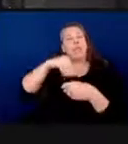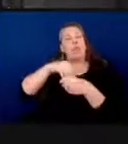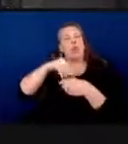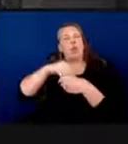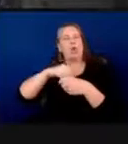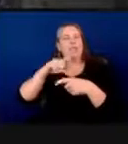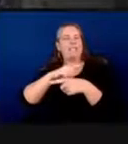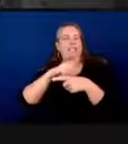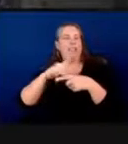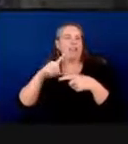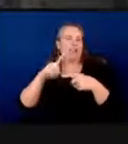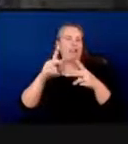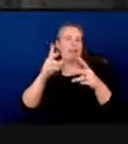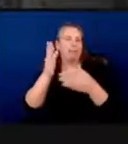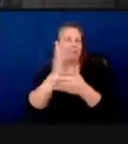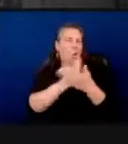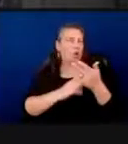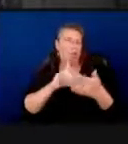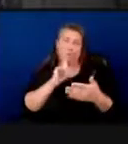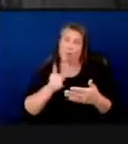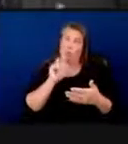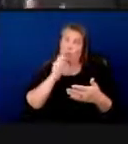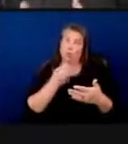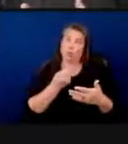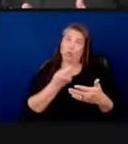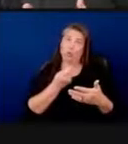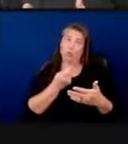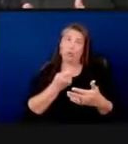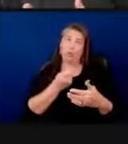Na kwa hivyo kwa kweli tunapozungumzia